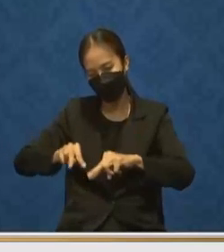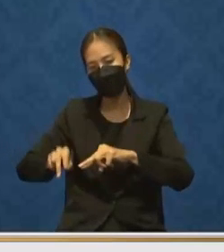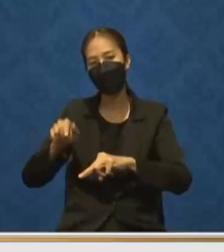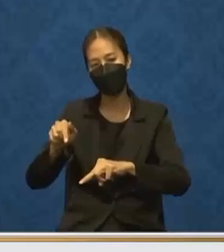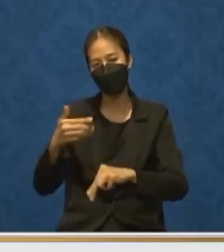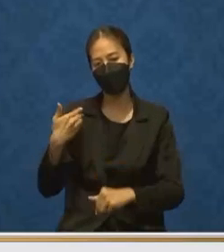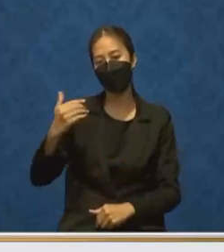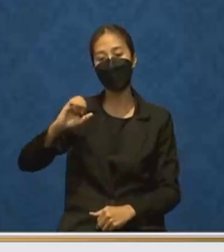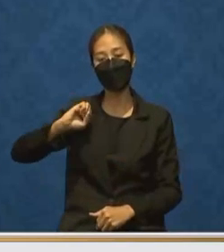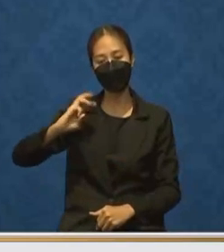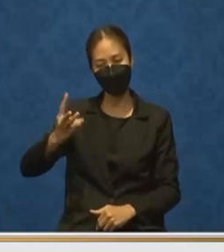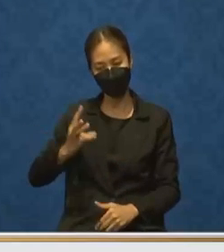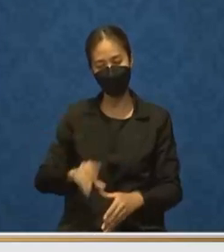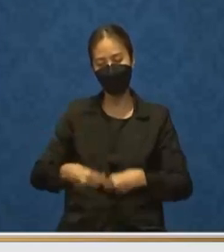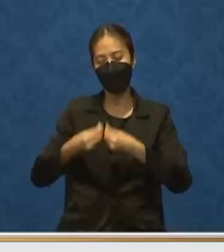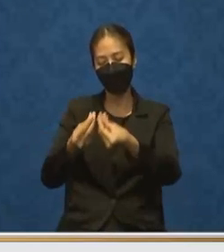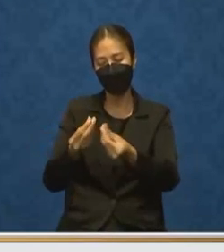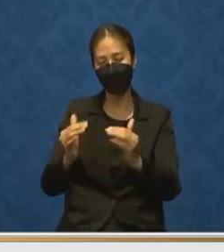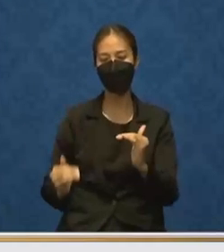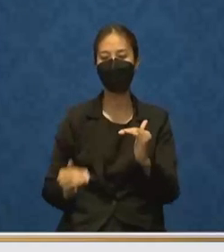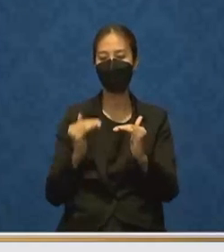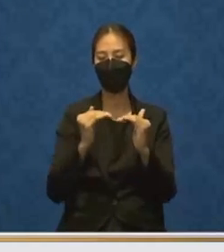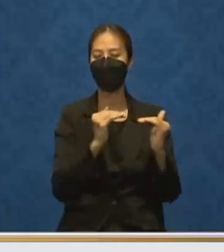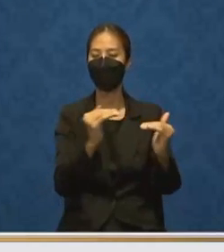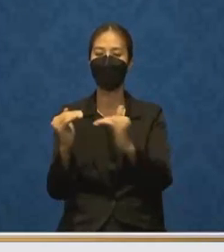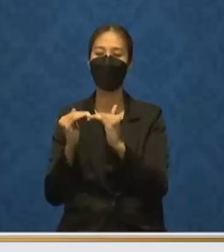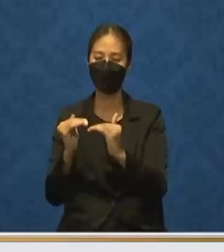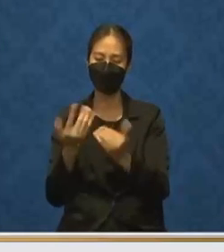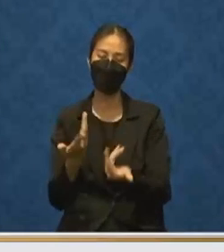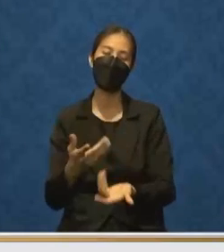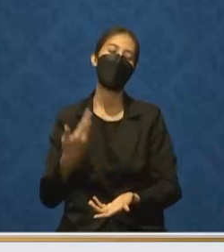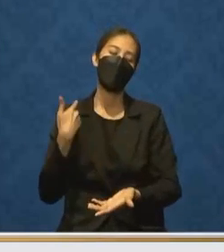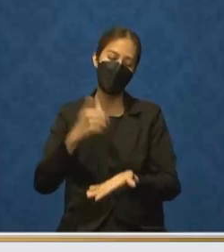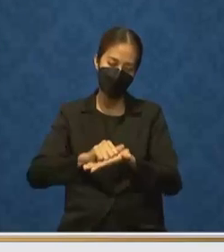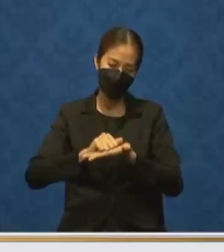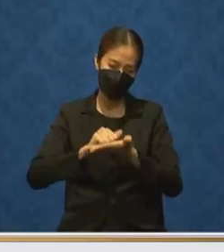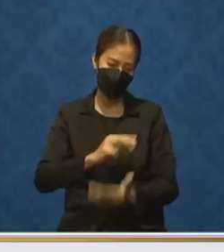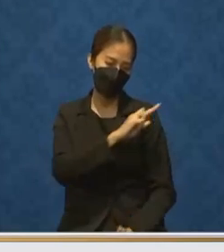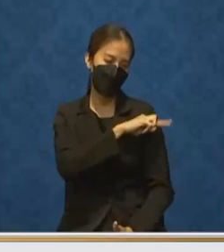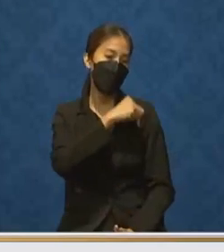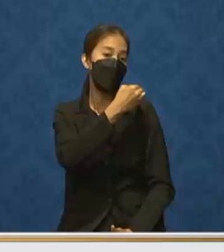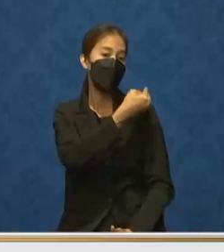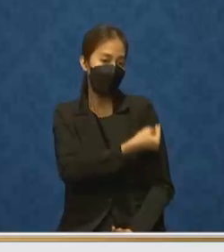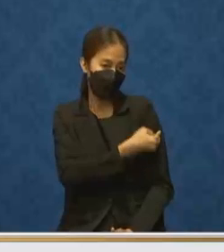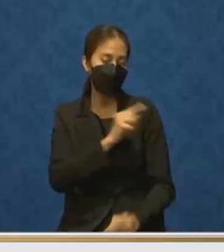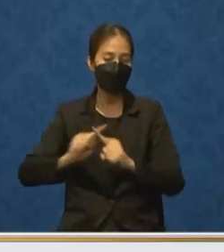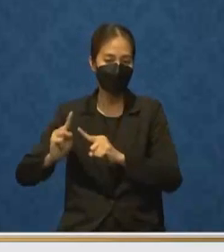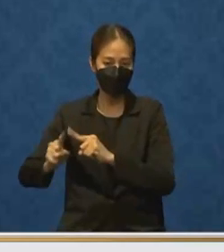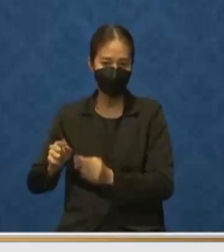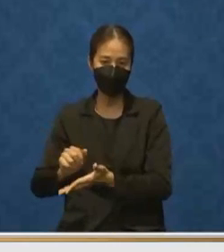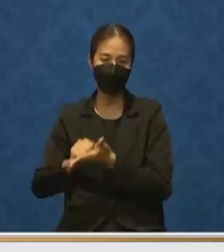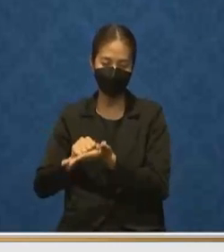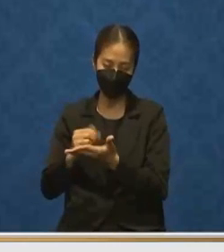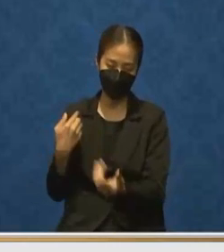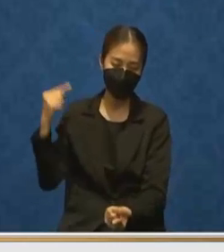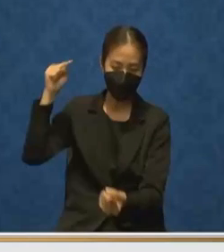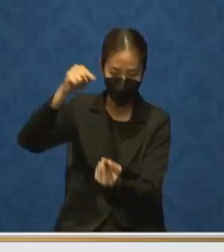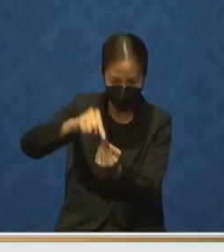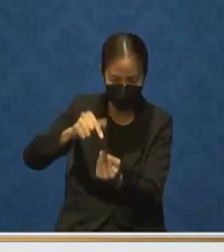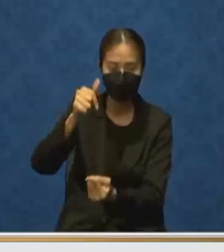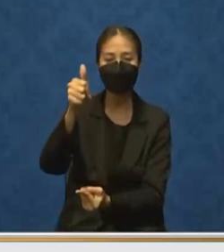วัสดิการที่เหมาะสมและเป็นธรรมประชาชนสามารถเข้าถึงบริการทางการแพทย์และสาธารณสุขภายใต้ระบบประกันสุขภาพทุนหน้าไม่น้อยก